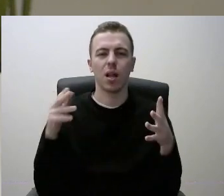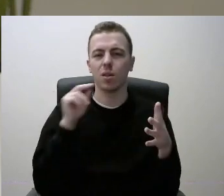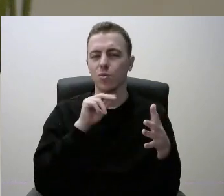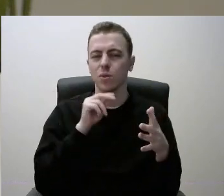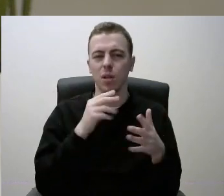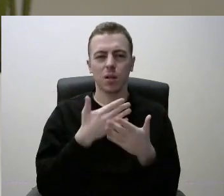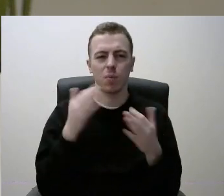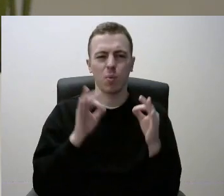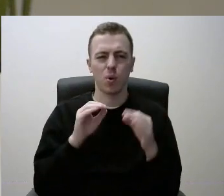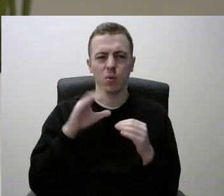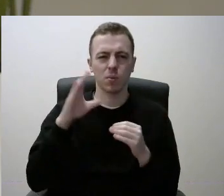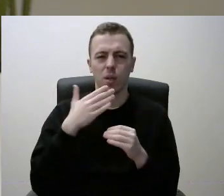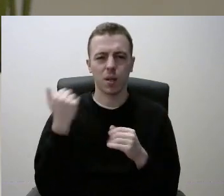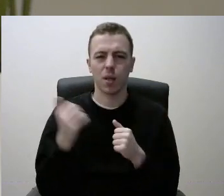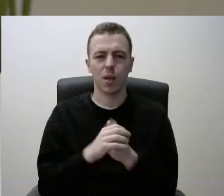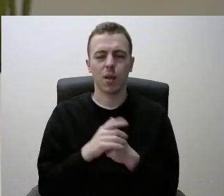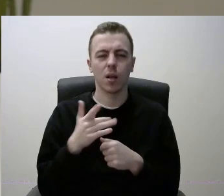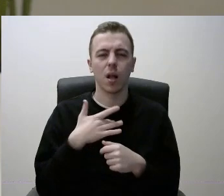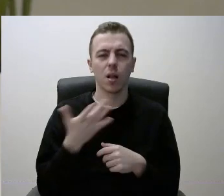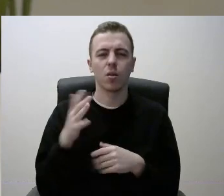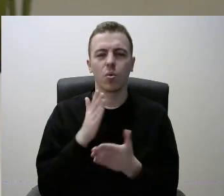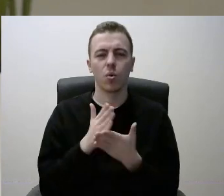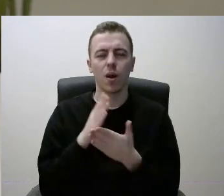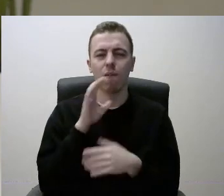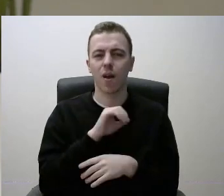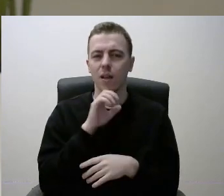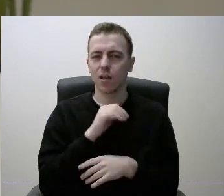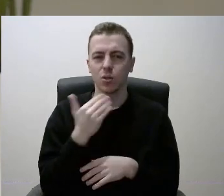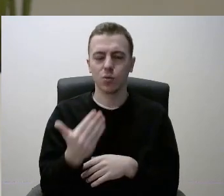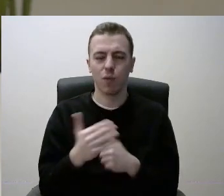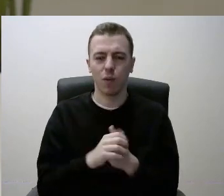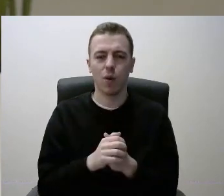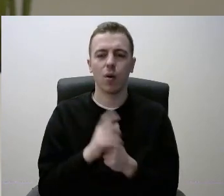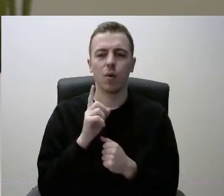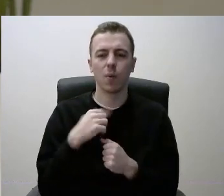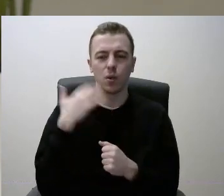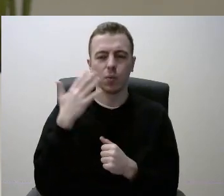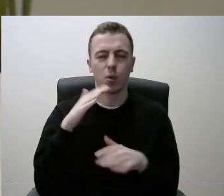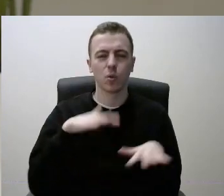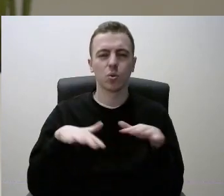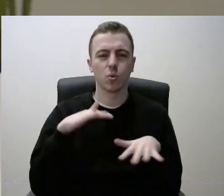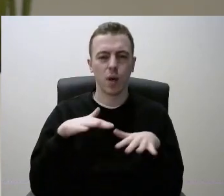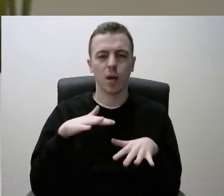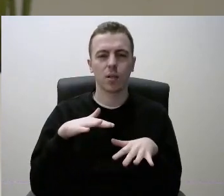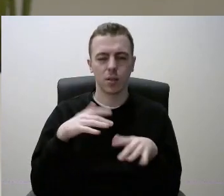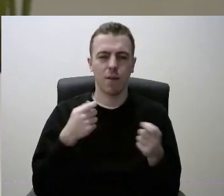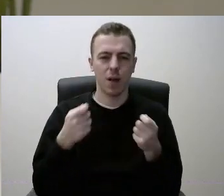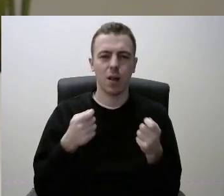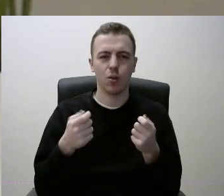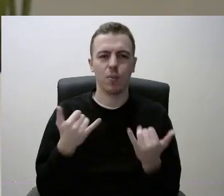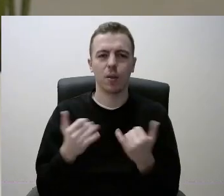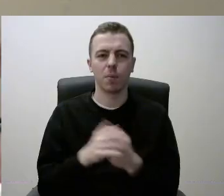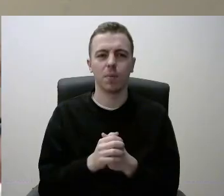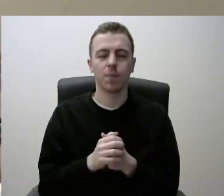nusikalstamumas, yra galbūt daugiau vagysčių, bet manau, kad situacija yra daugiau mažiau valdoma. Ačiū